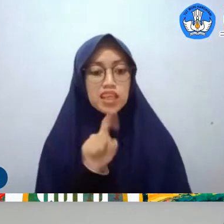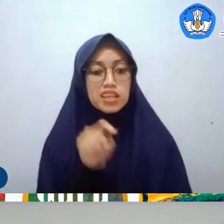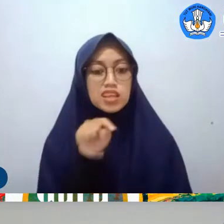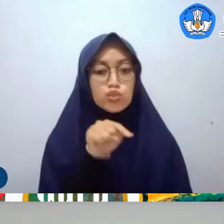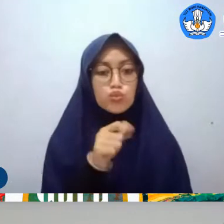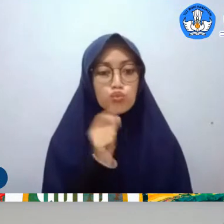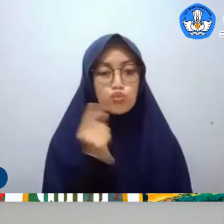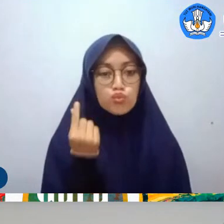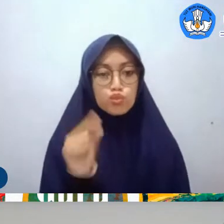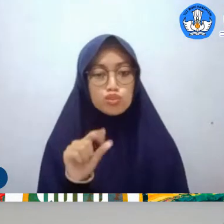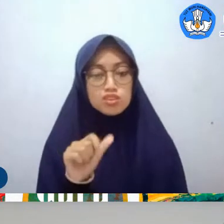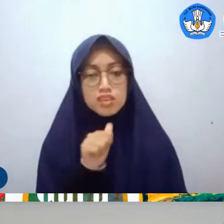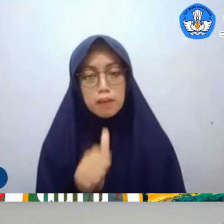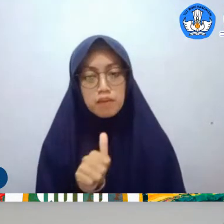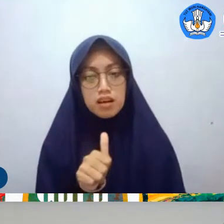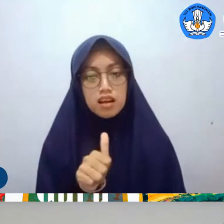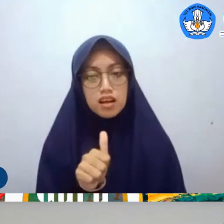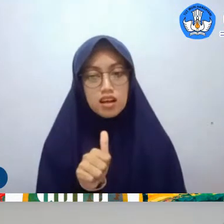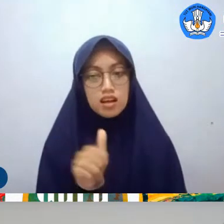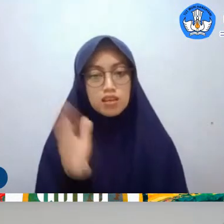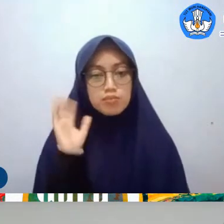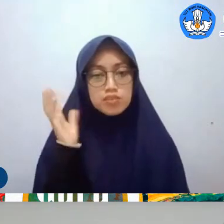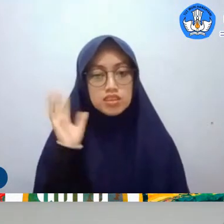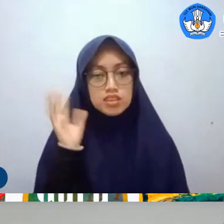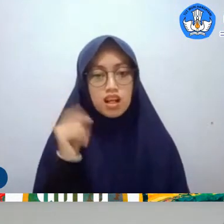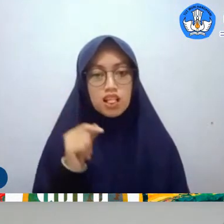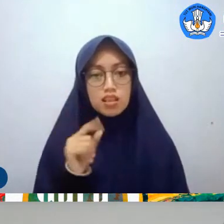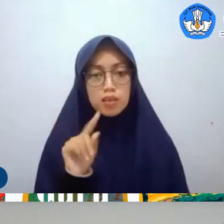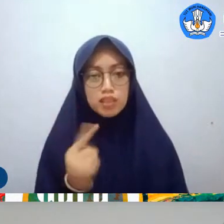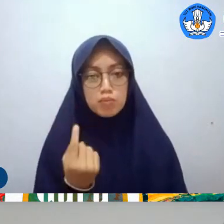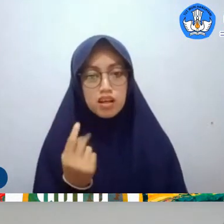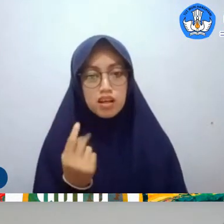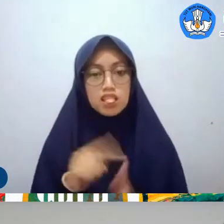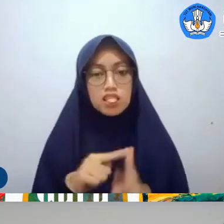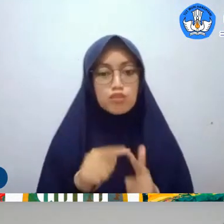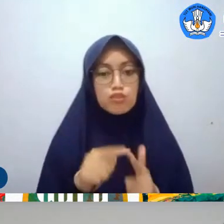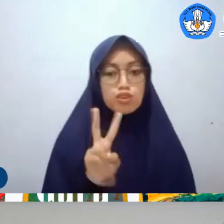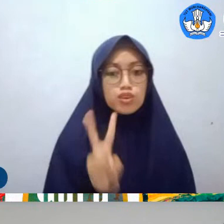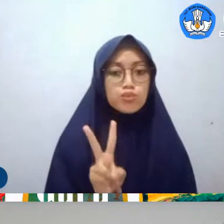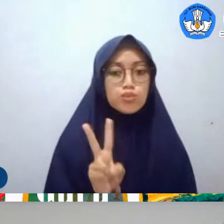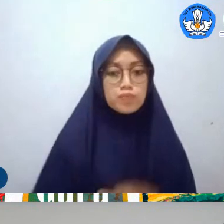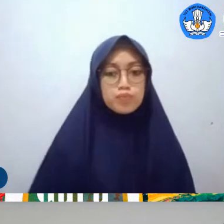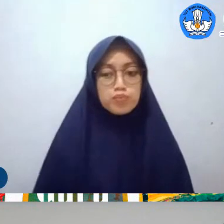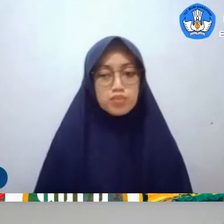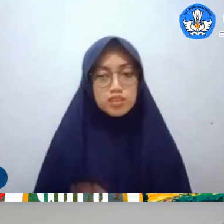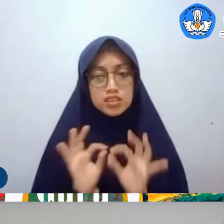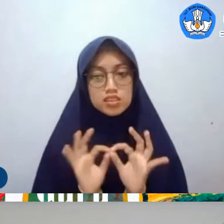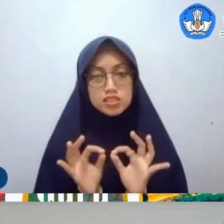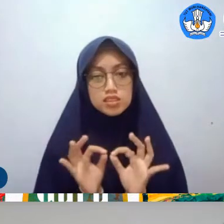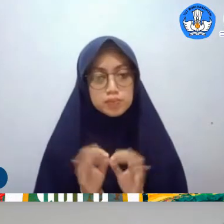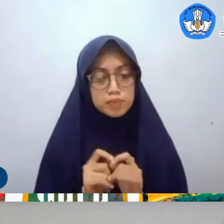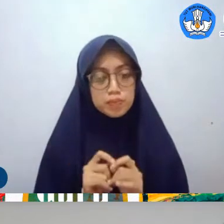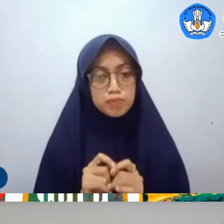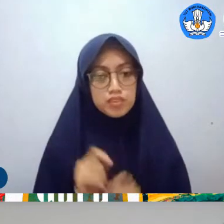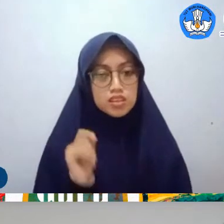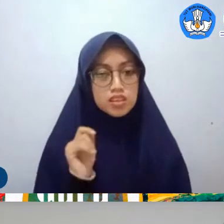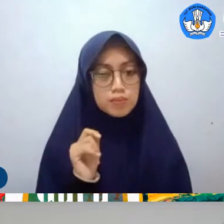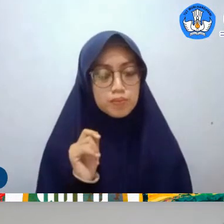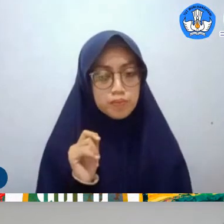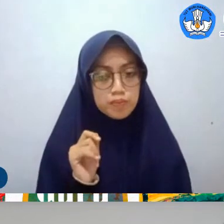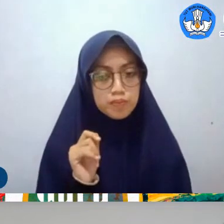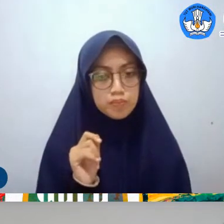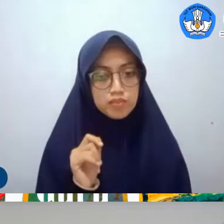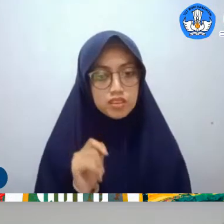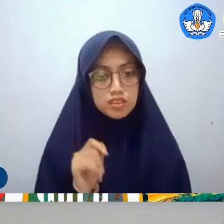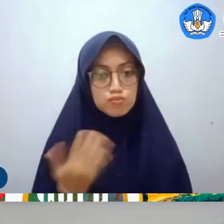pertanyaan terpilih akan dibacakan dan dibahas secara langsung oleh narasumber kita. Nah, sepertinya sahabat